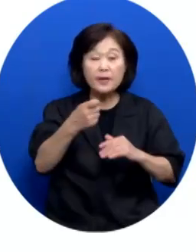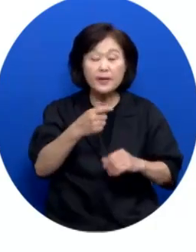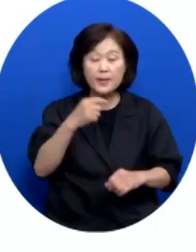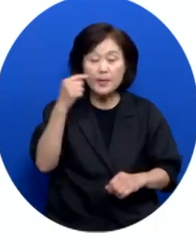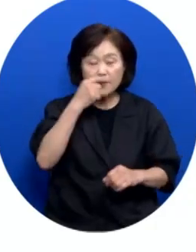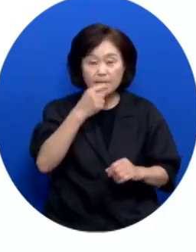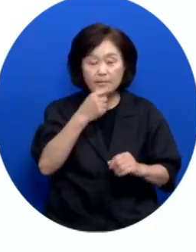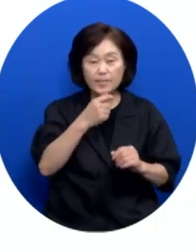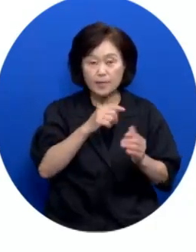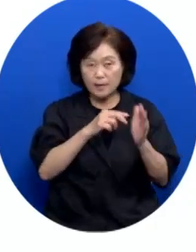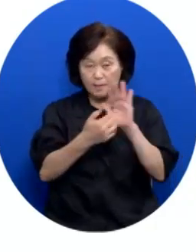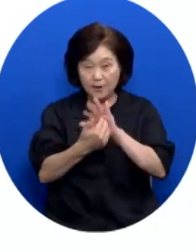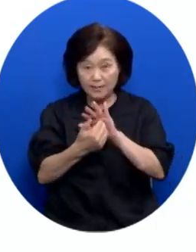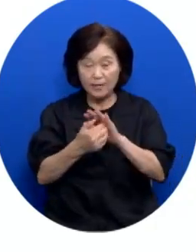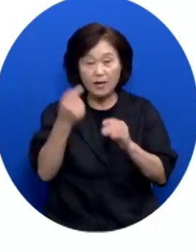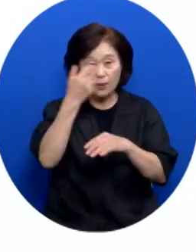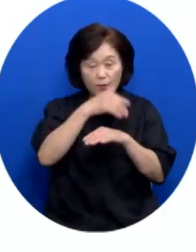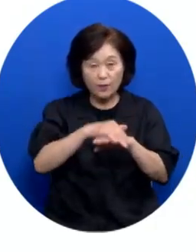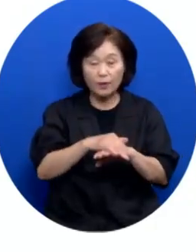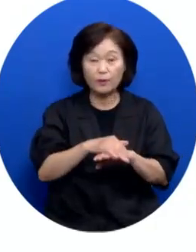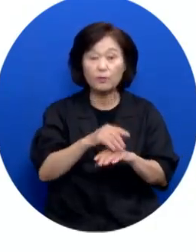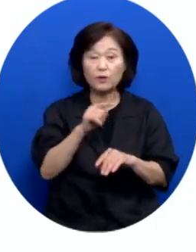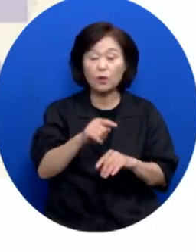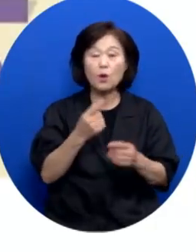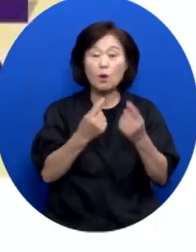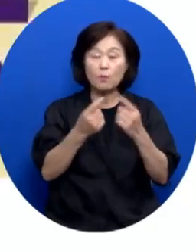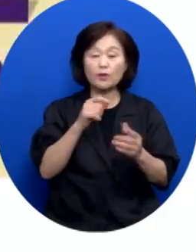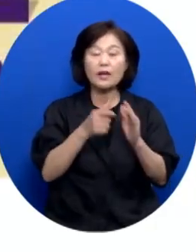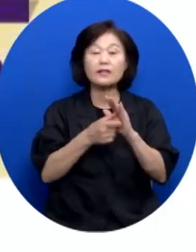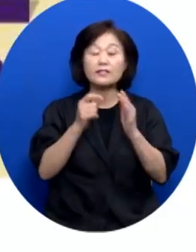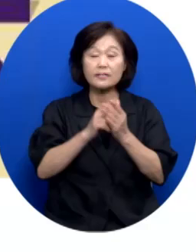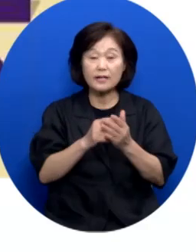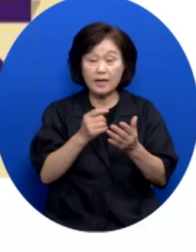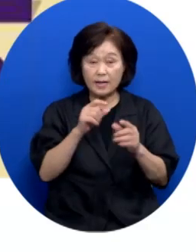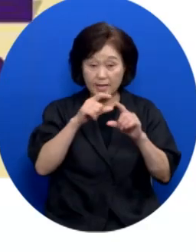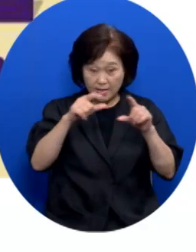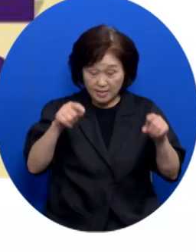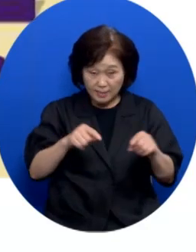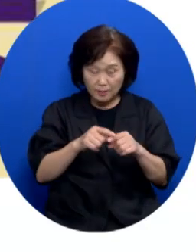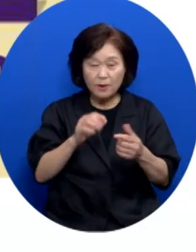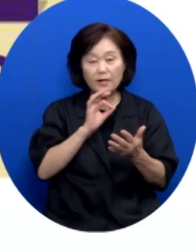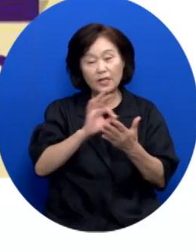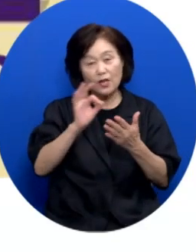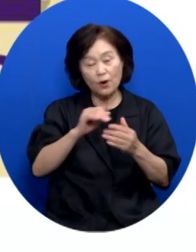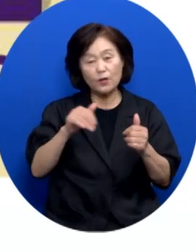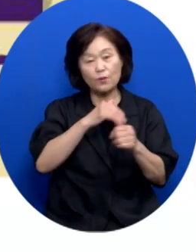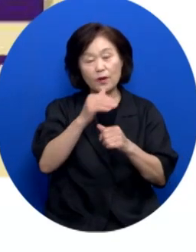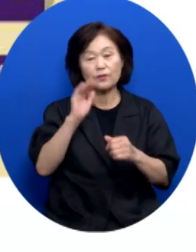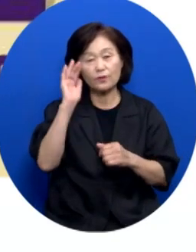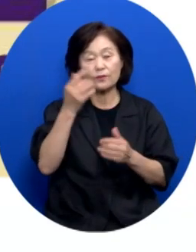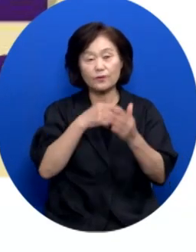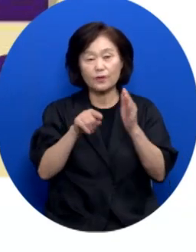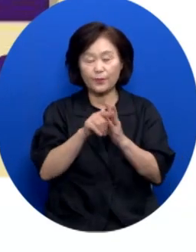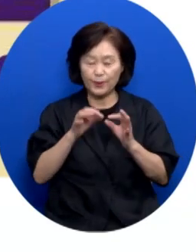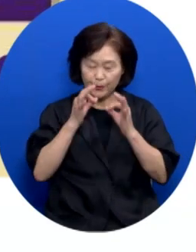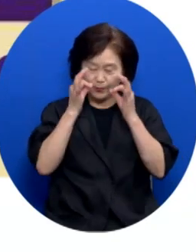관리할 예정이라면서 의료용 마약류를 보다 적정하게 처방, 사용하는 환경이 되도록 최선을 다하겠다고 전했습니다.